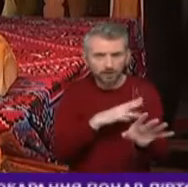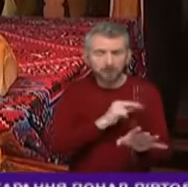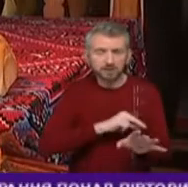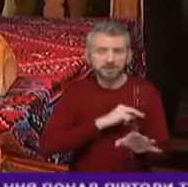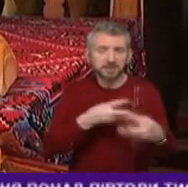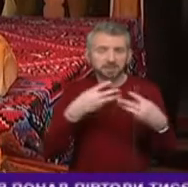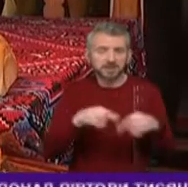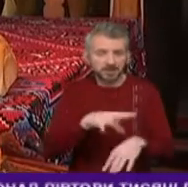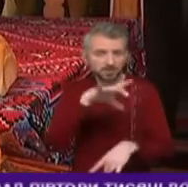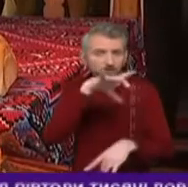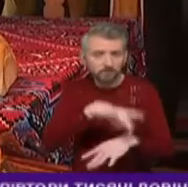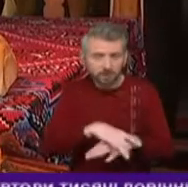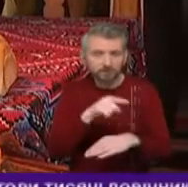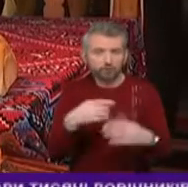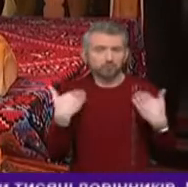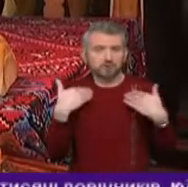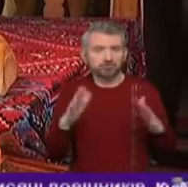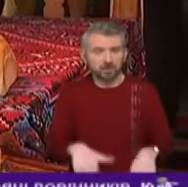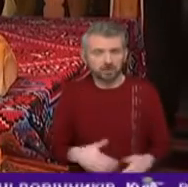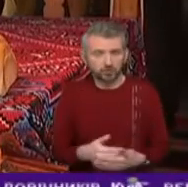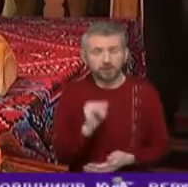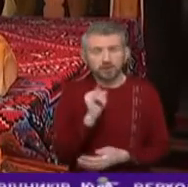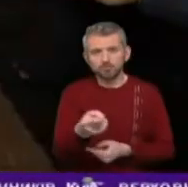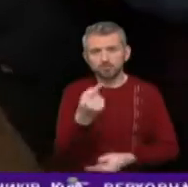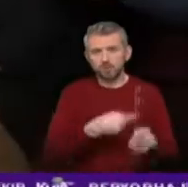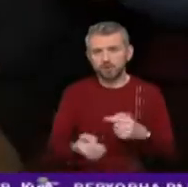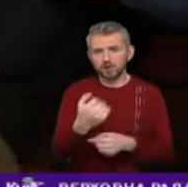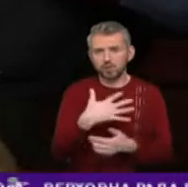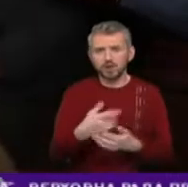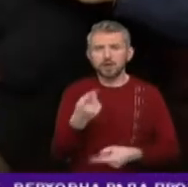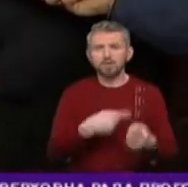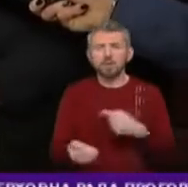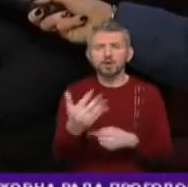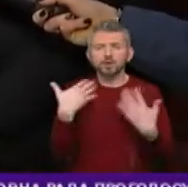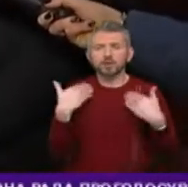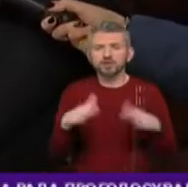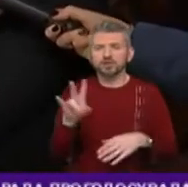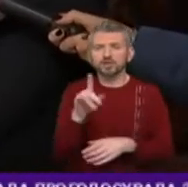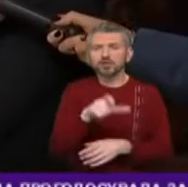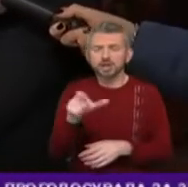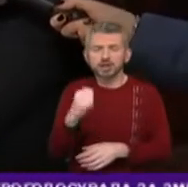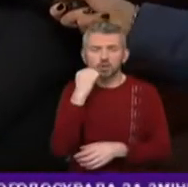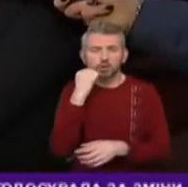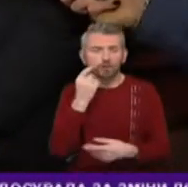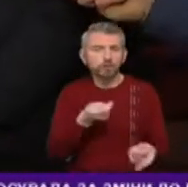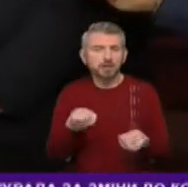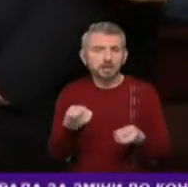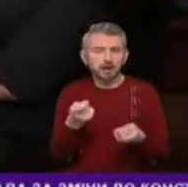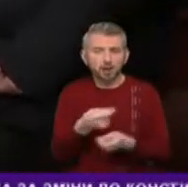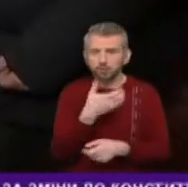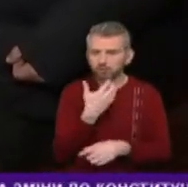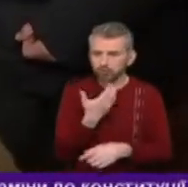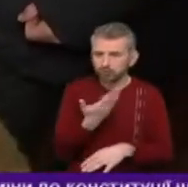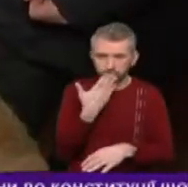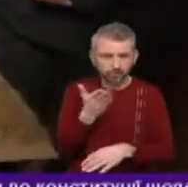працівники міністерства виявили цю плащаницю і повернули. Повернули плащаницю священники Московського патріархату у плачевному